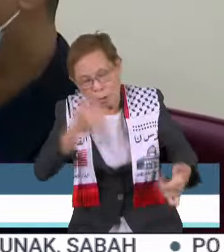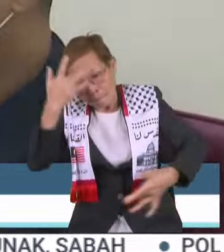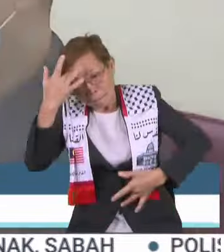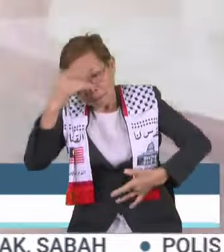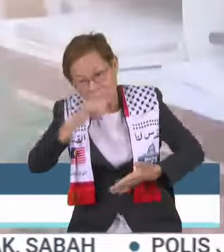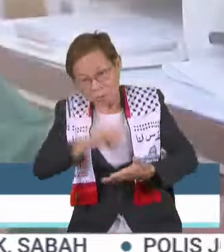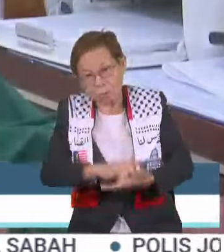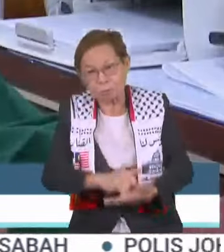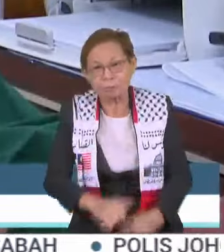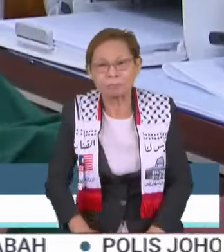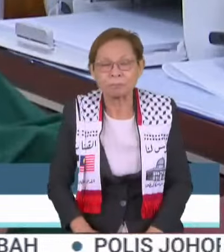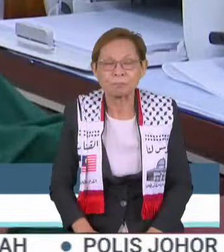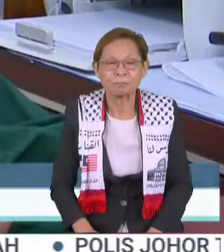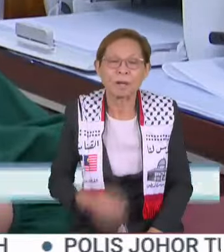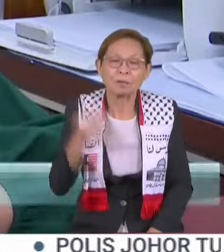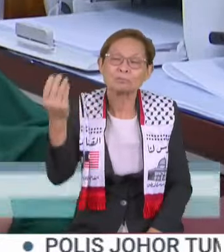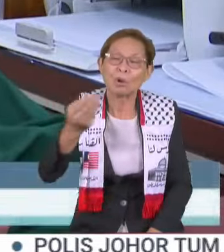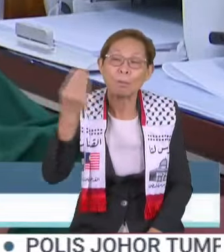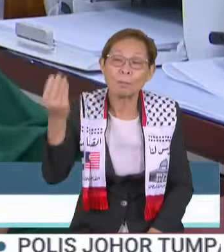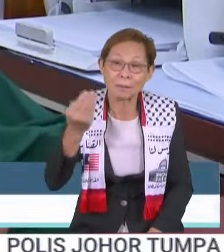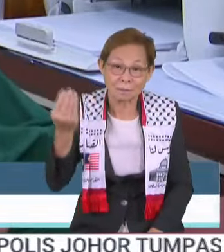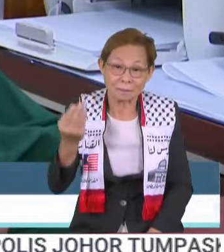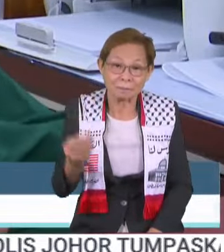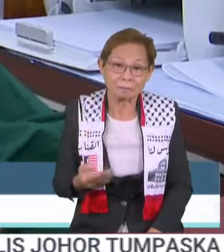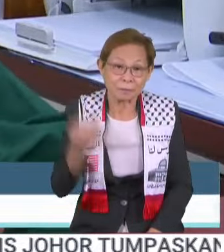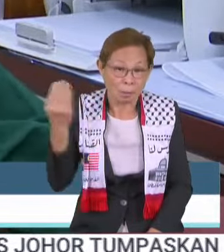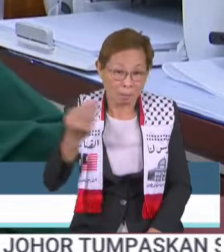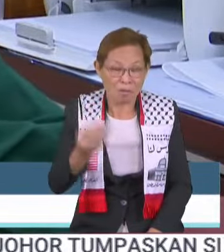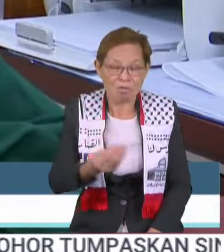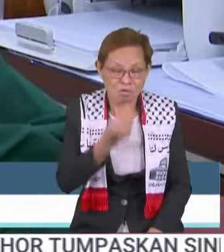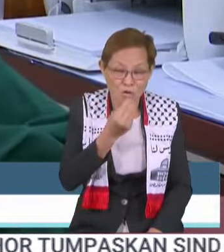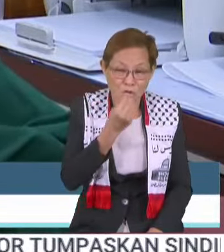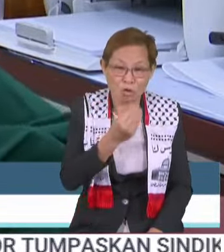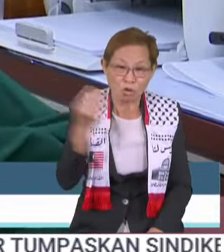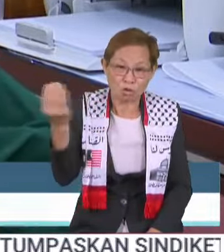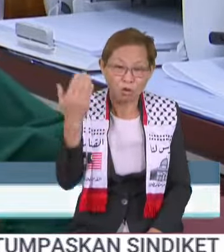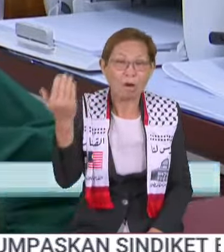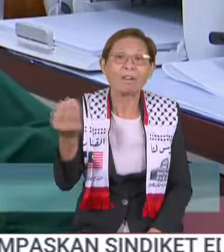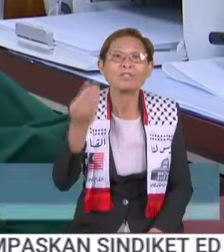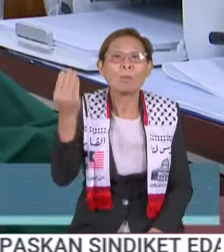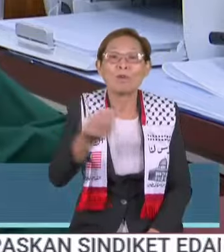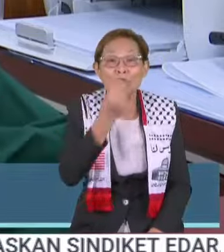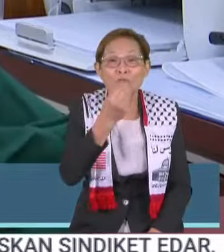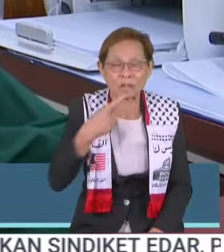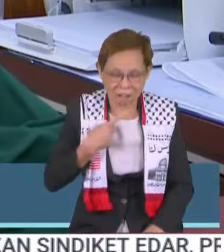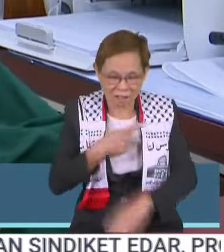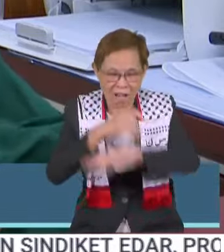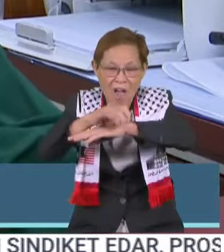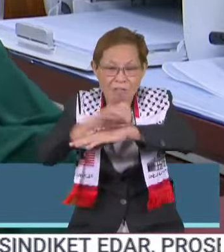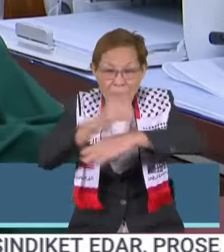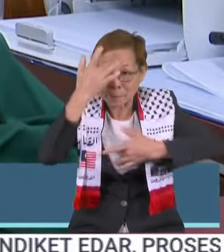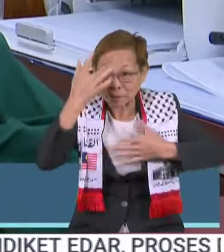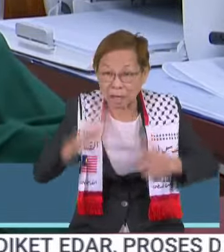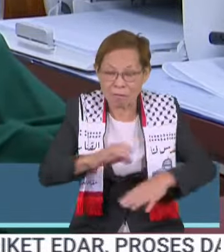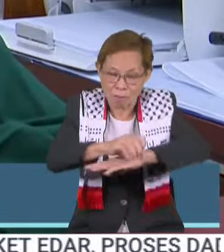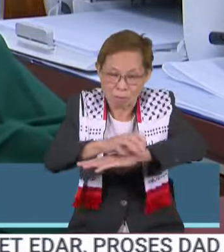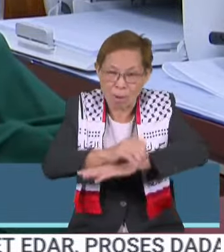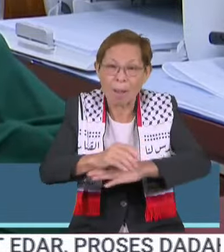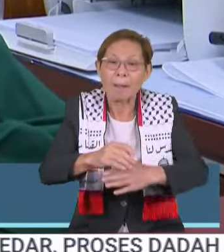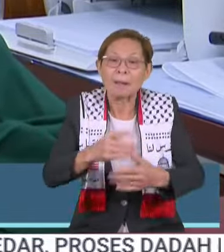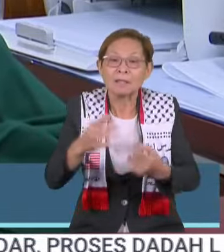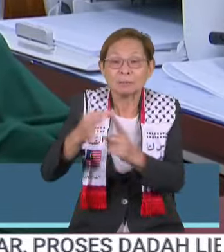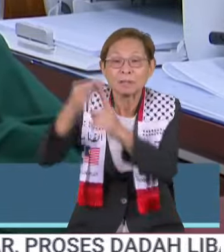penyakit ini. So normally what happens is food is the first thing we advise our patients, especially